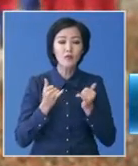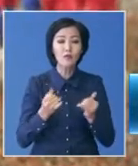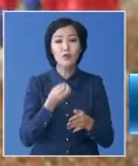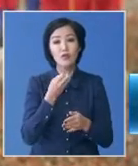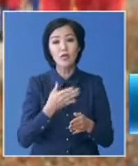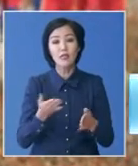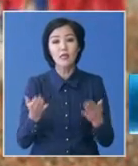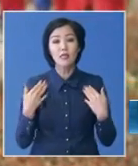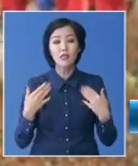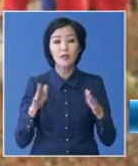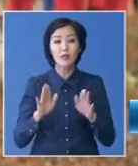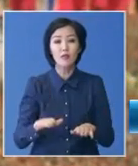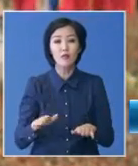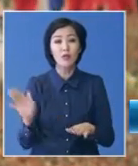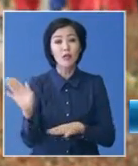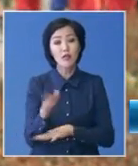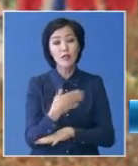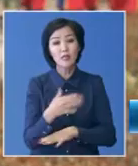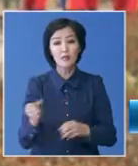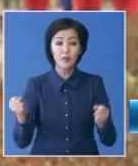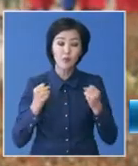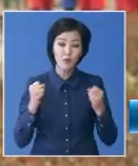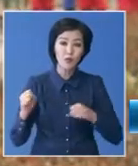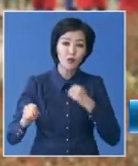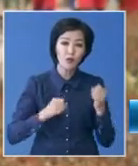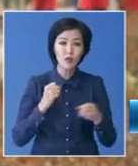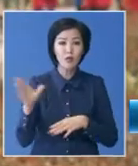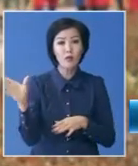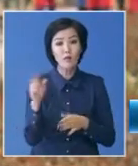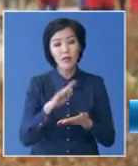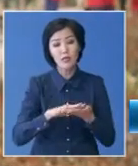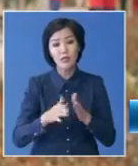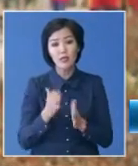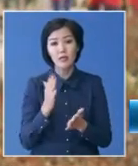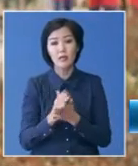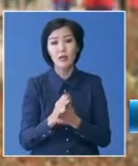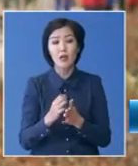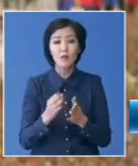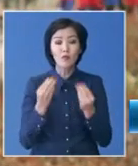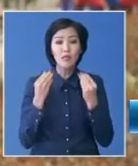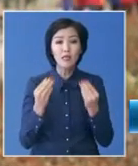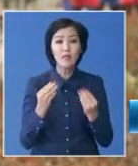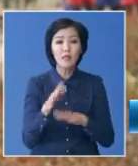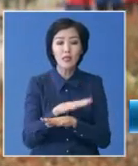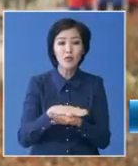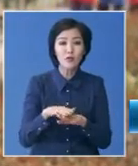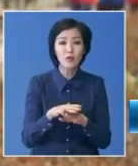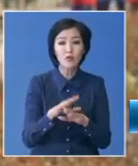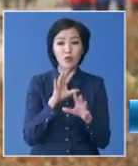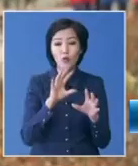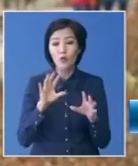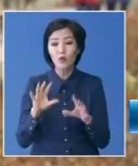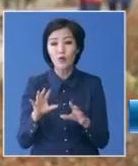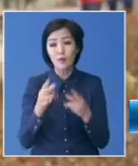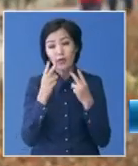орны. Кез келген уақытта келіп спортпен шұғылдануға барлығы жасалған. Тек осындай керемет аллеяны тұрғындар бұзбай, жақсылап